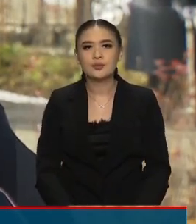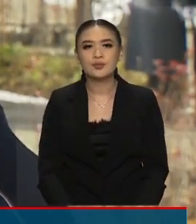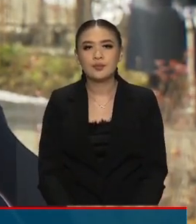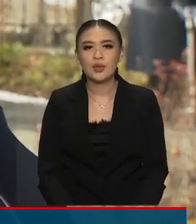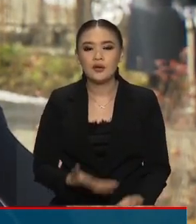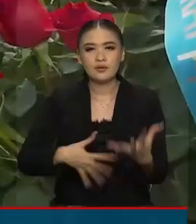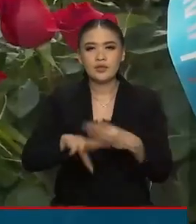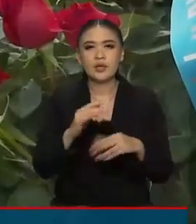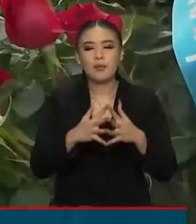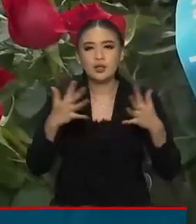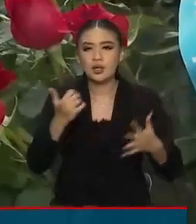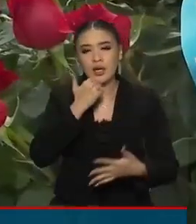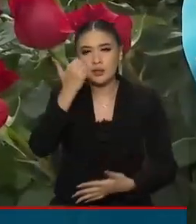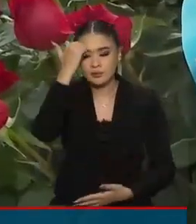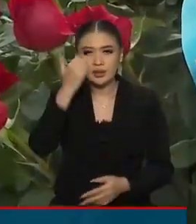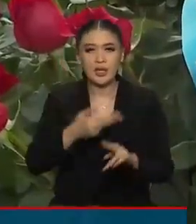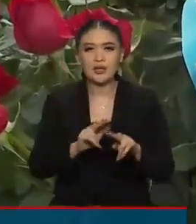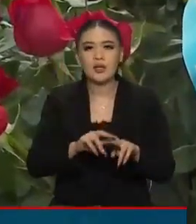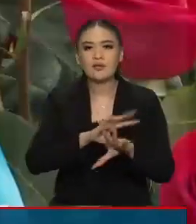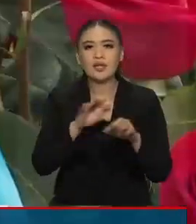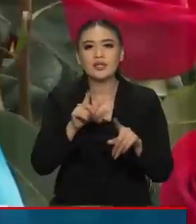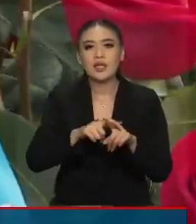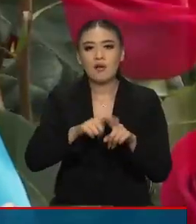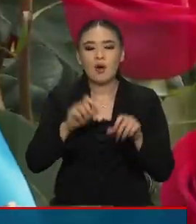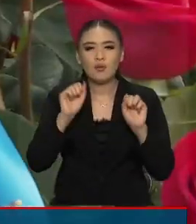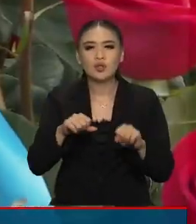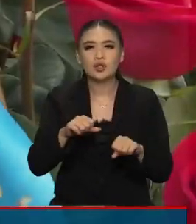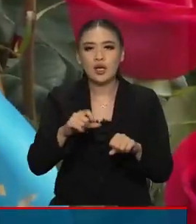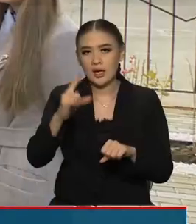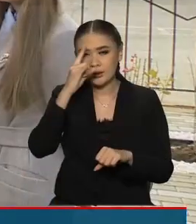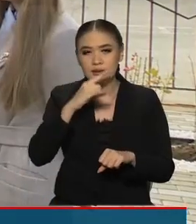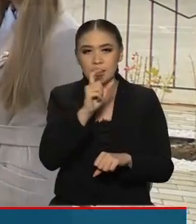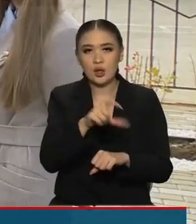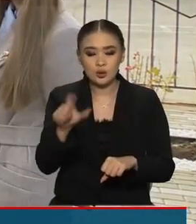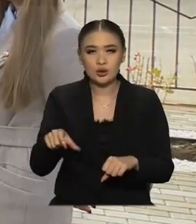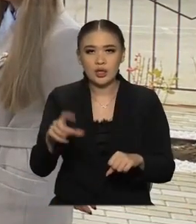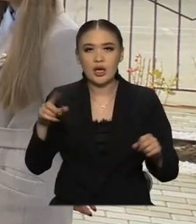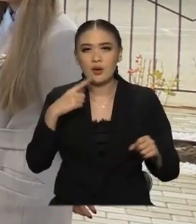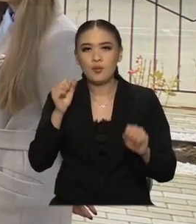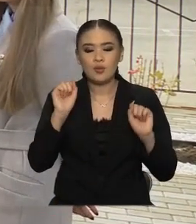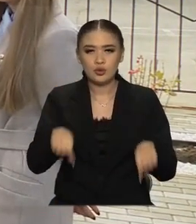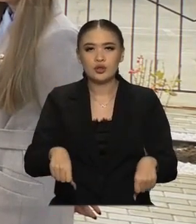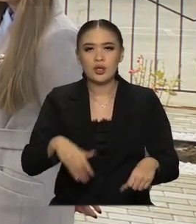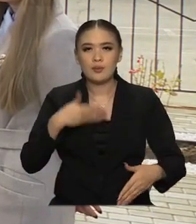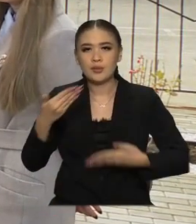Всем большой рахмет. Эти слова благодарности могут сказать все казахстанцы спасателям нашей страны.